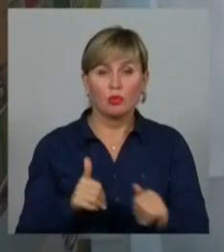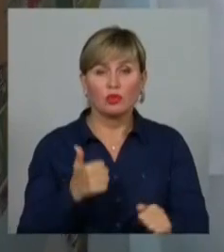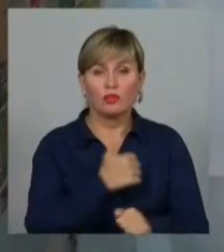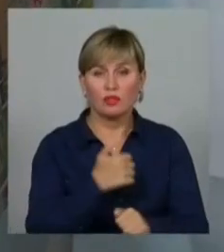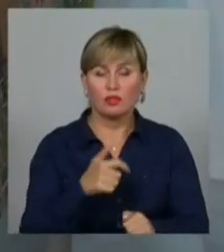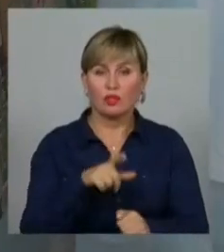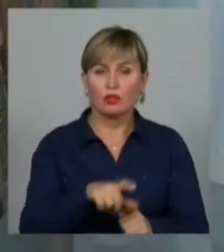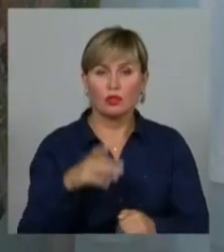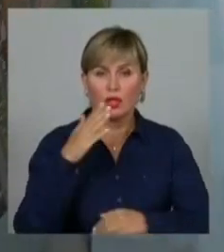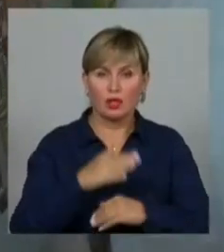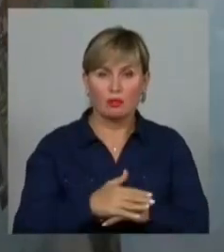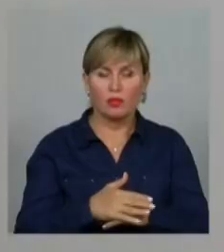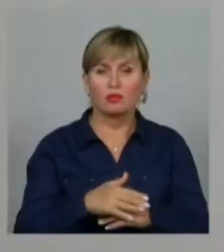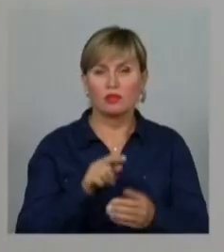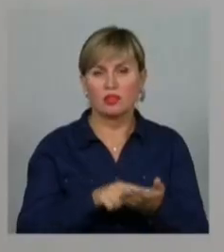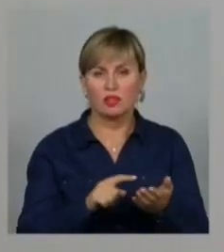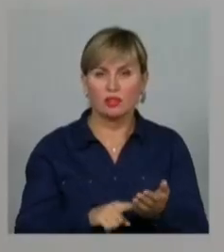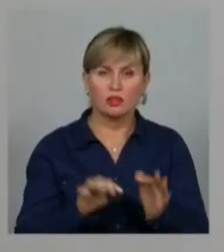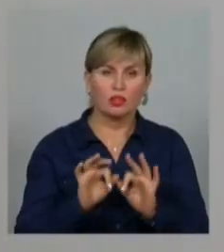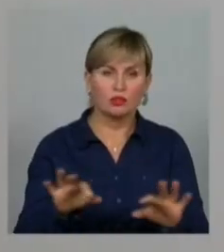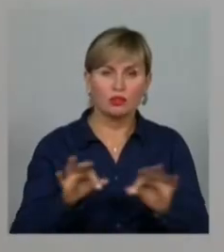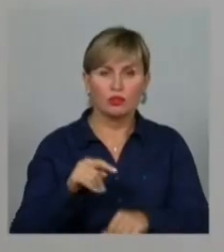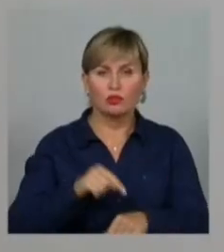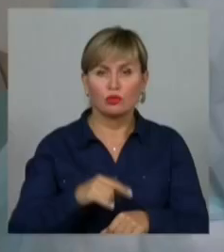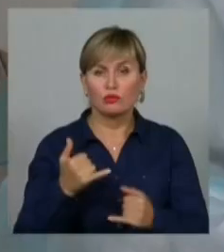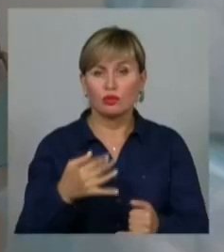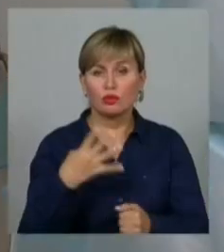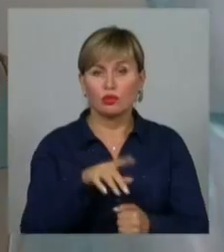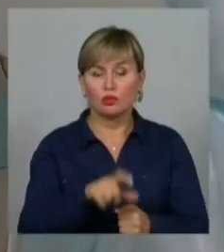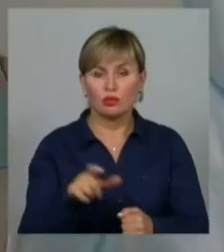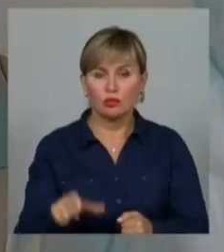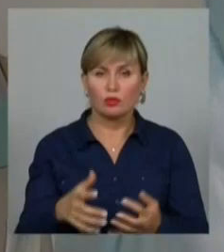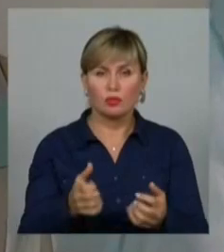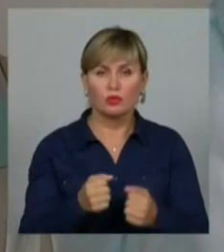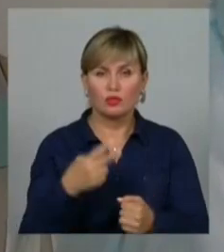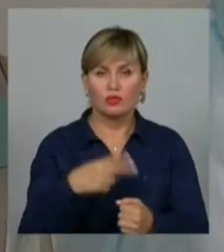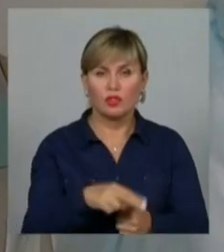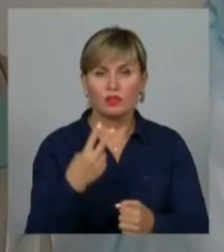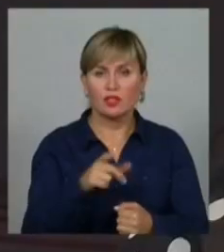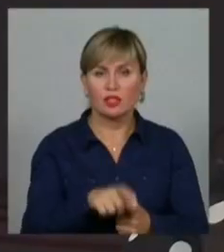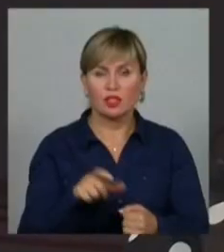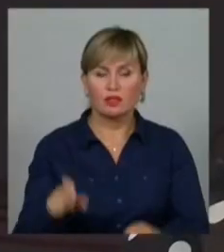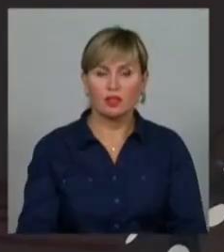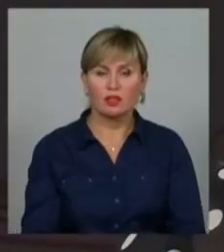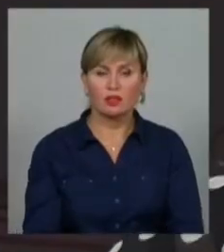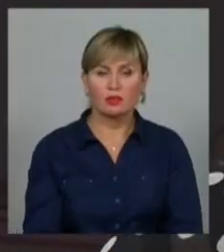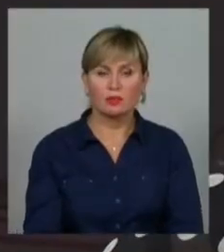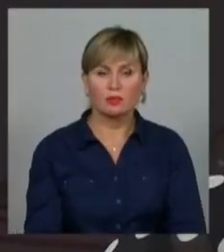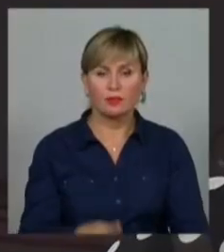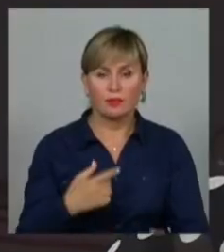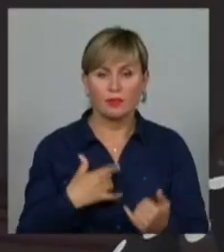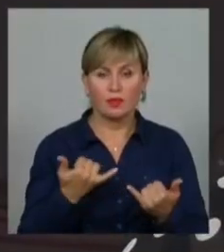вакцинации сотрудники акимата охотно делились ощущениями. Сегодня из 40 сотрудников вакцину получили 22 человека. Да, я только что